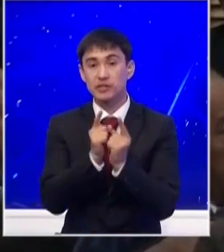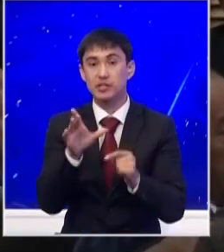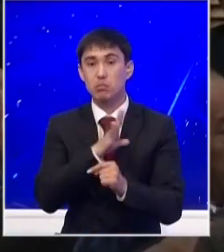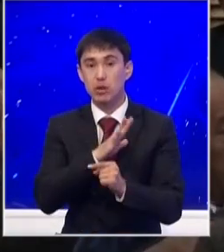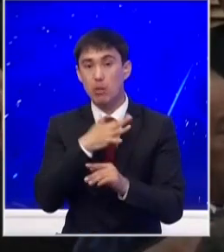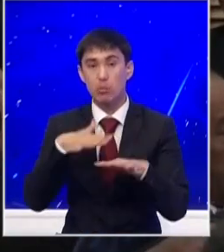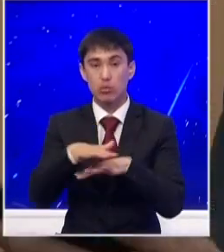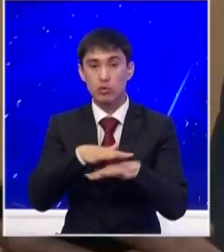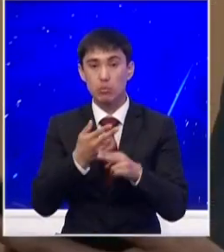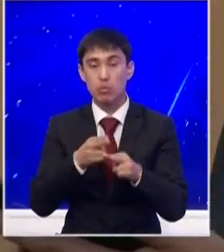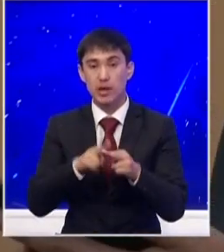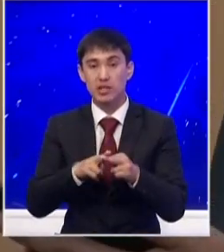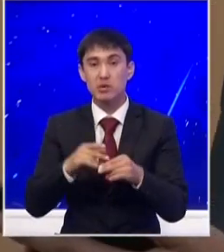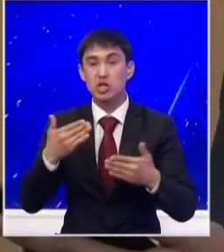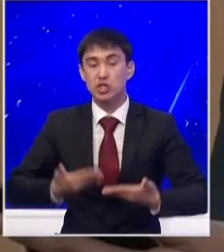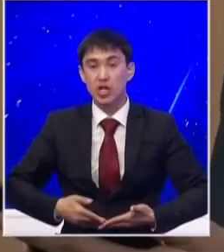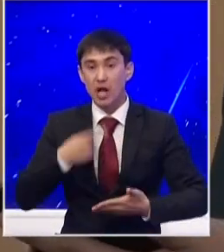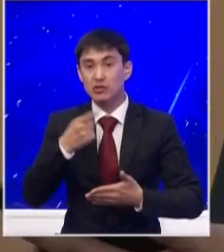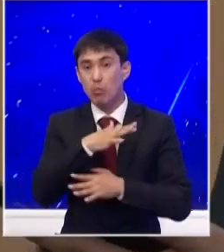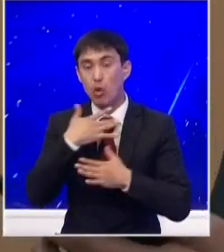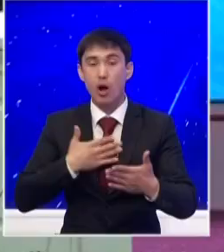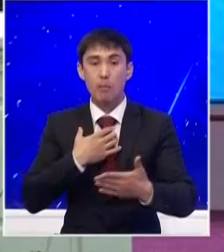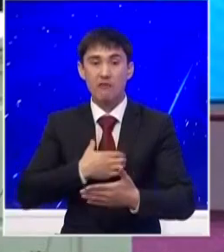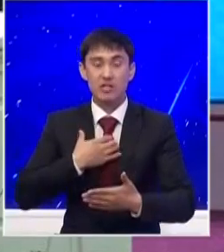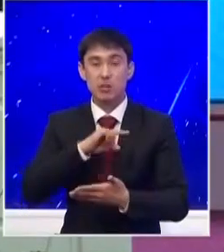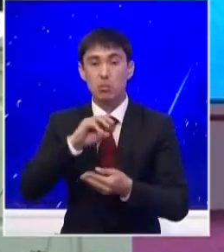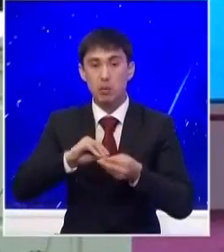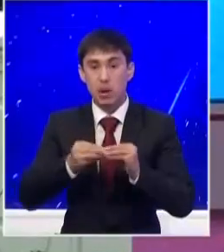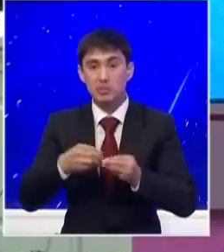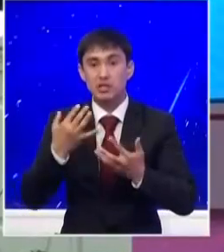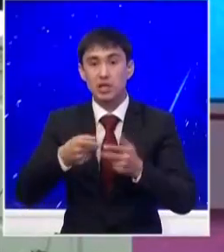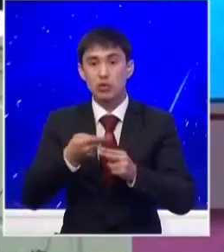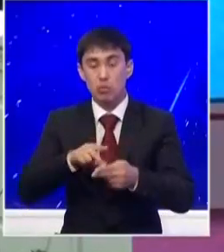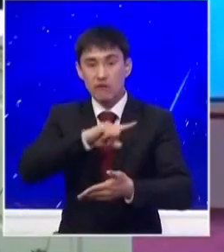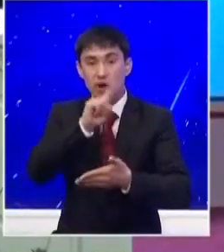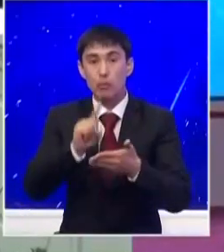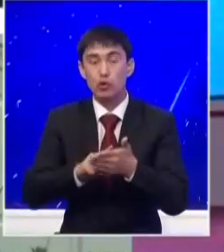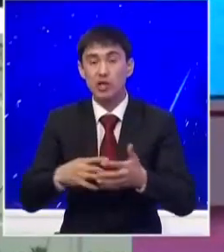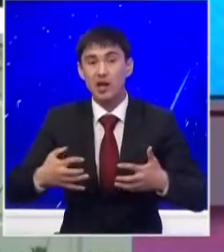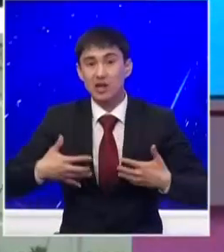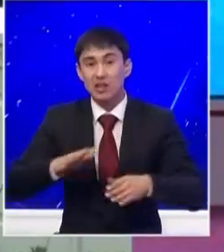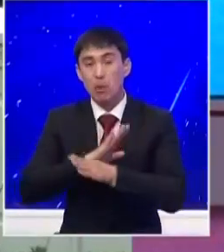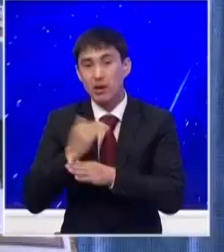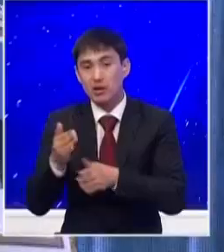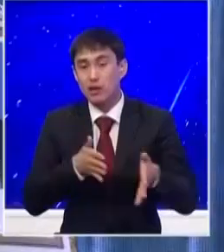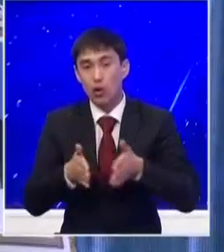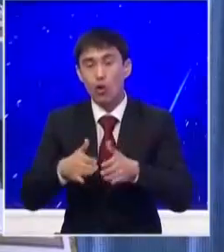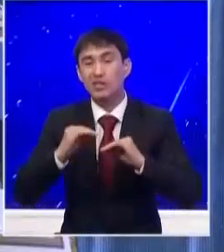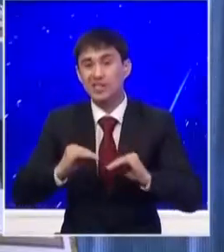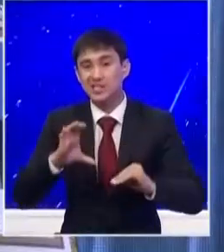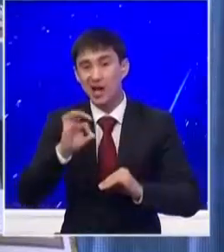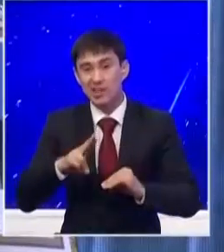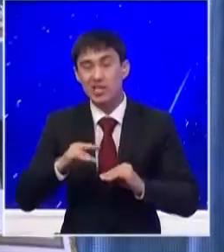было немноголюдно тем не менее жители озвучили немало актуальных проблем среди которых были вопросы о ското могильниках дорогах детских